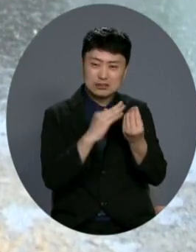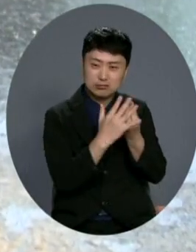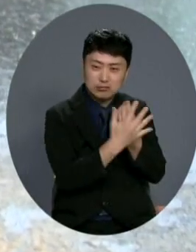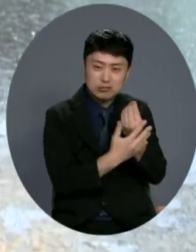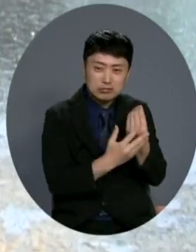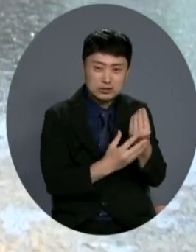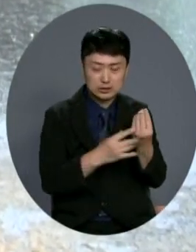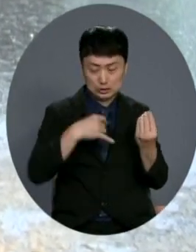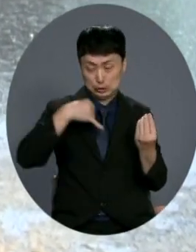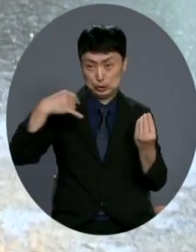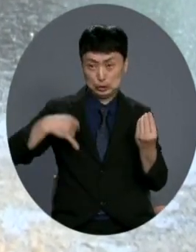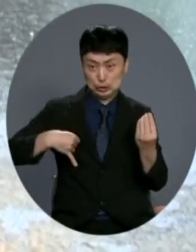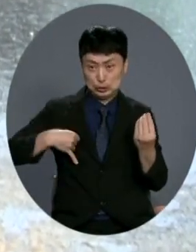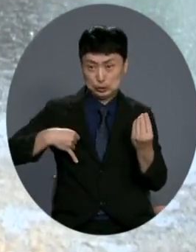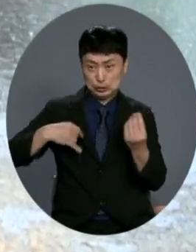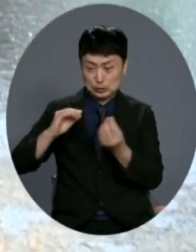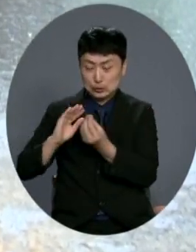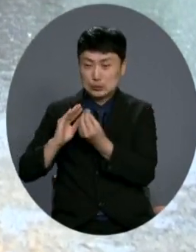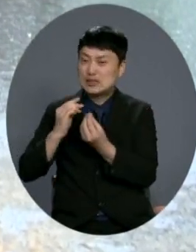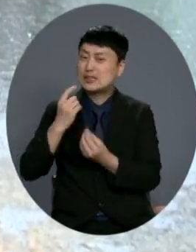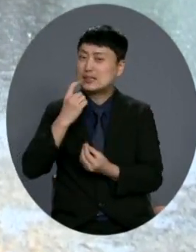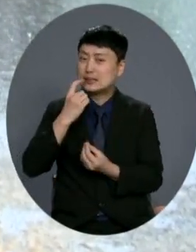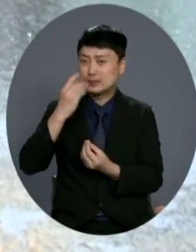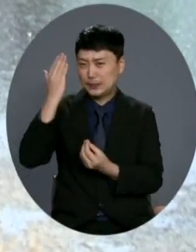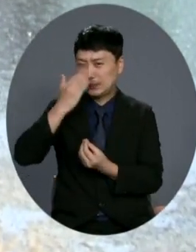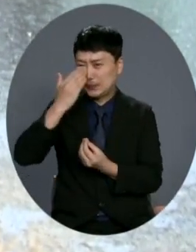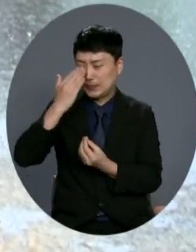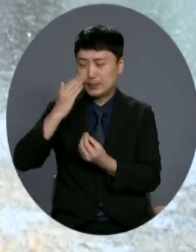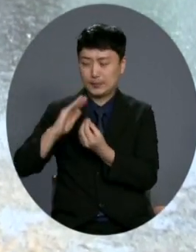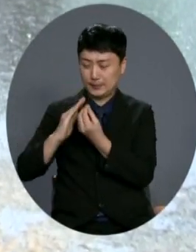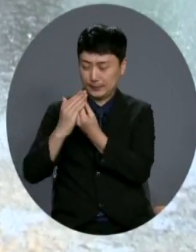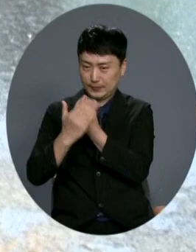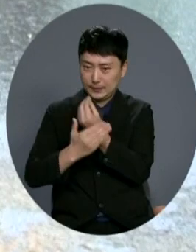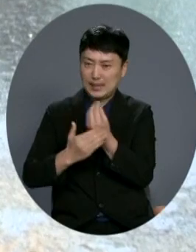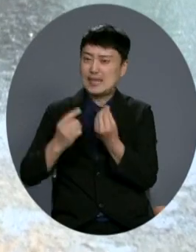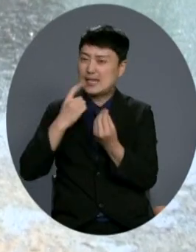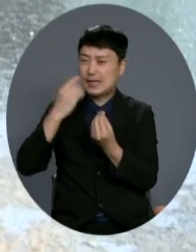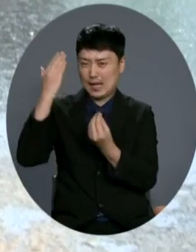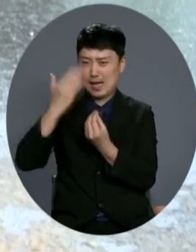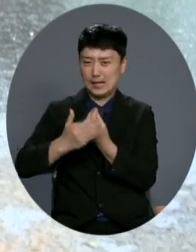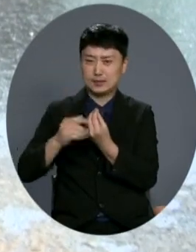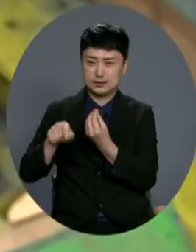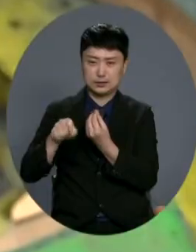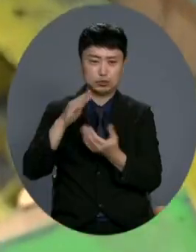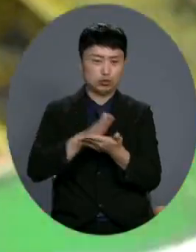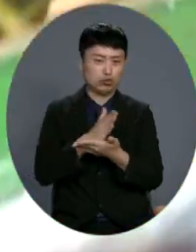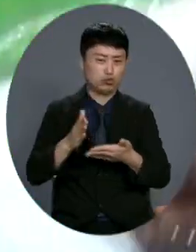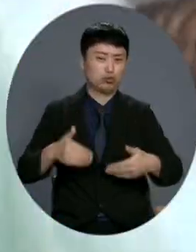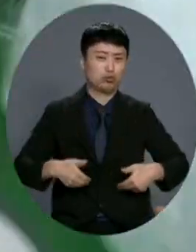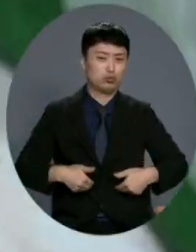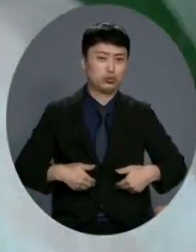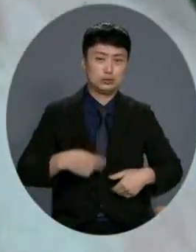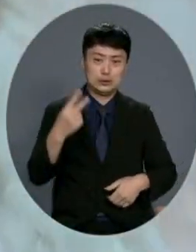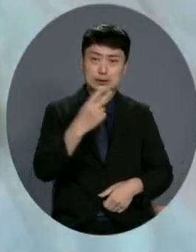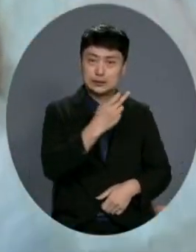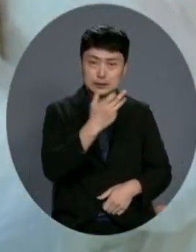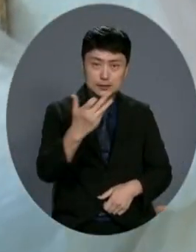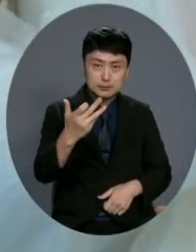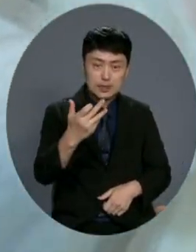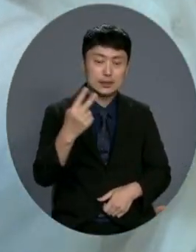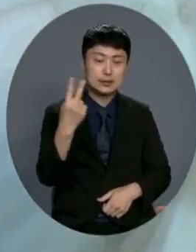있습니다. 반면 중국산 더덕은 세척해서 들어오기 때문에 이렇게 겉면이 하얀 편입니다.